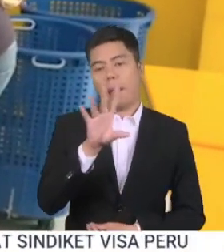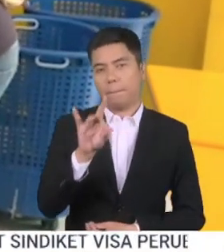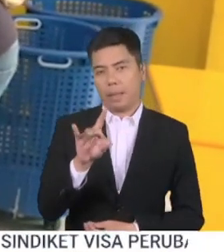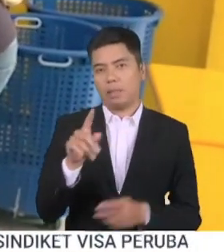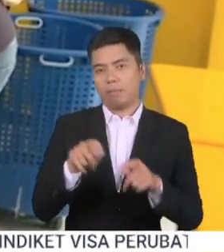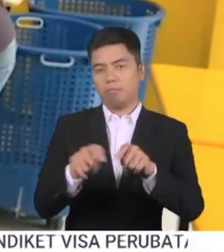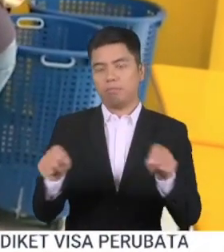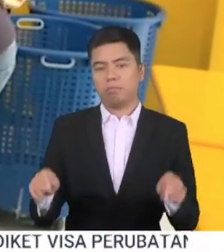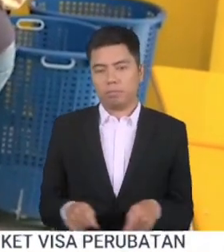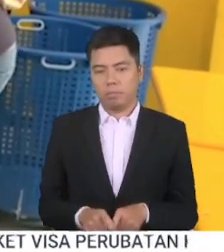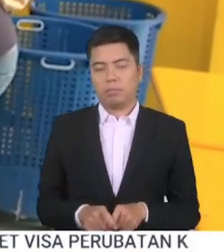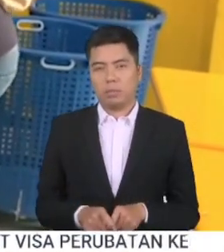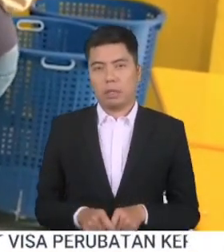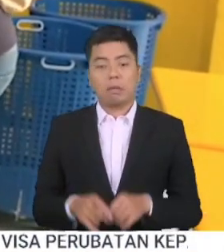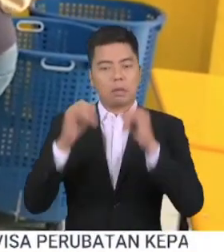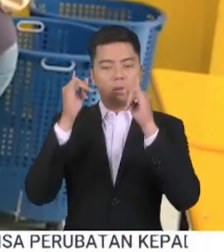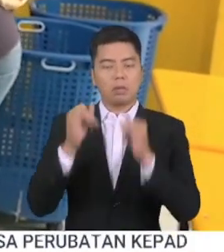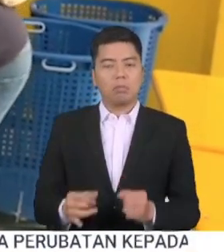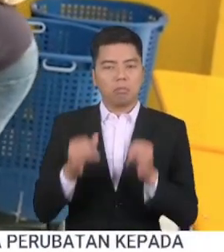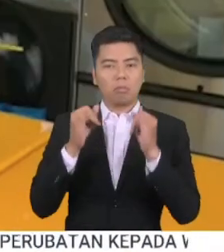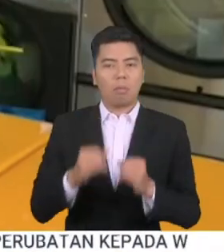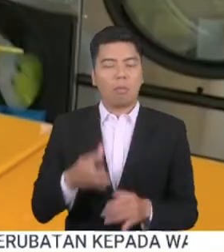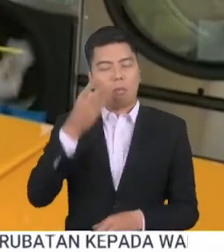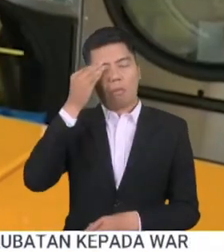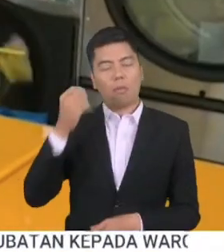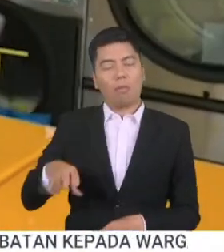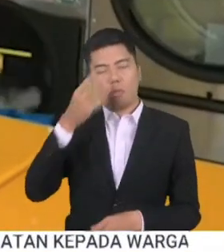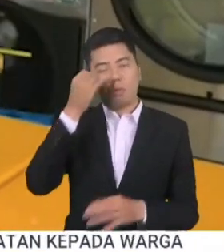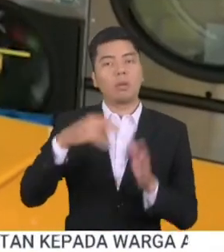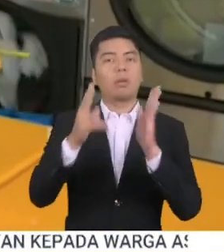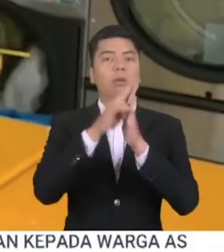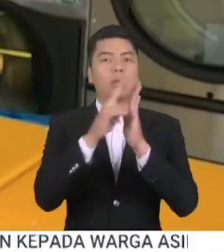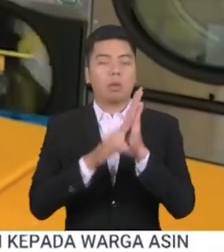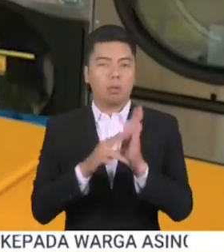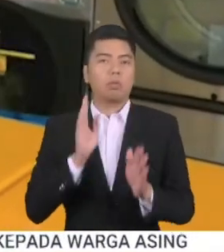28. Individu yang ingkar arahan berdepan